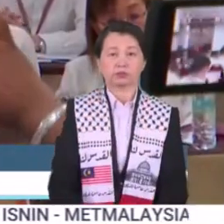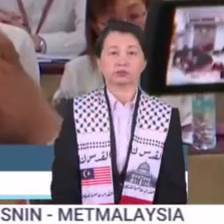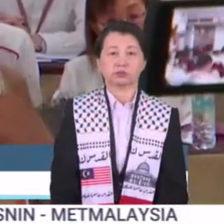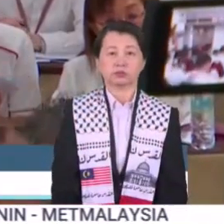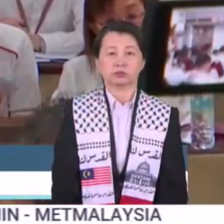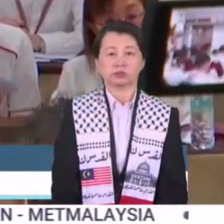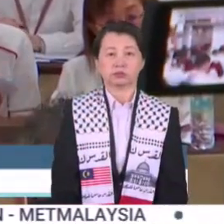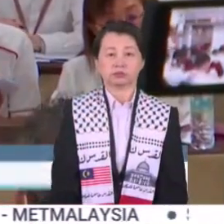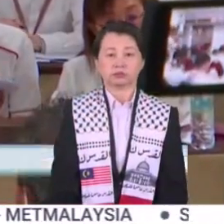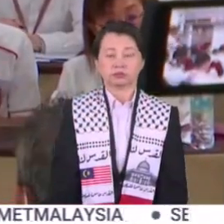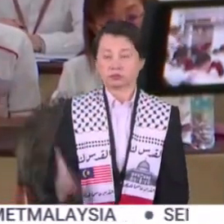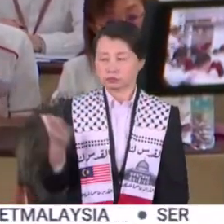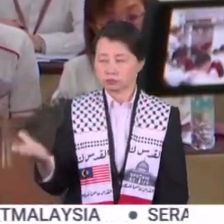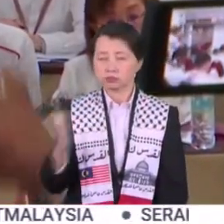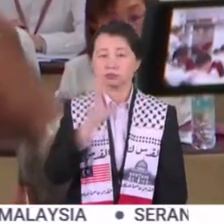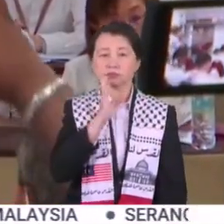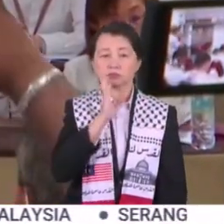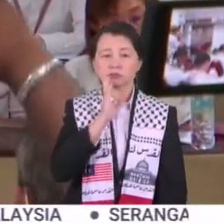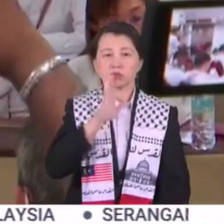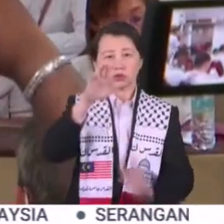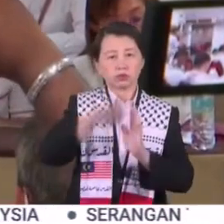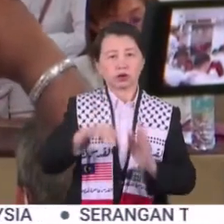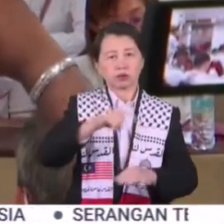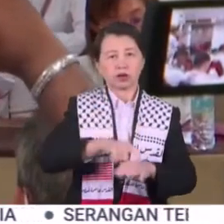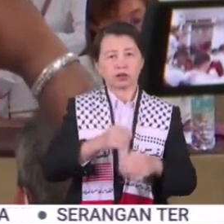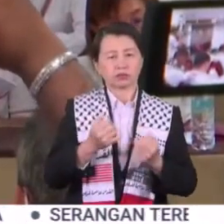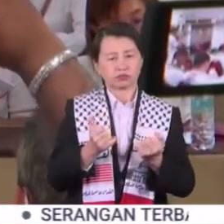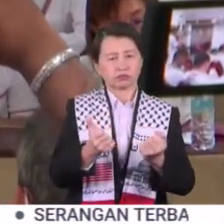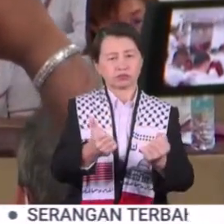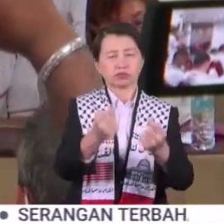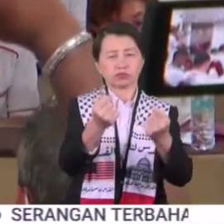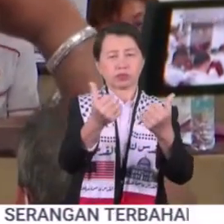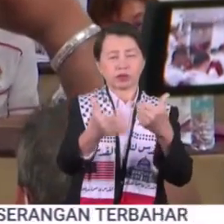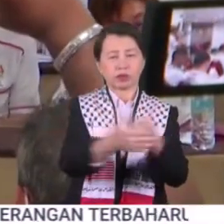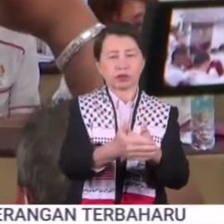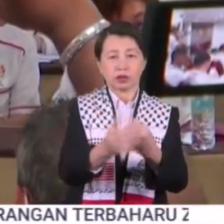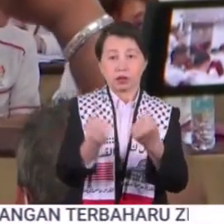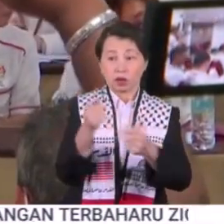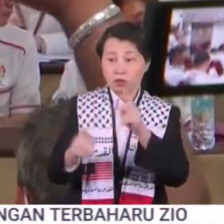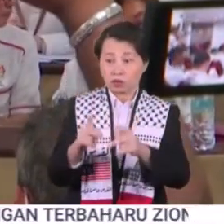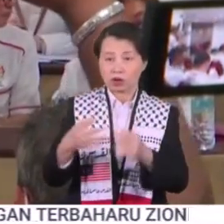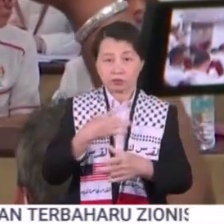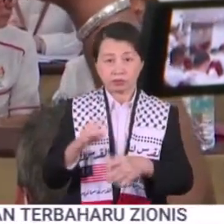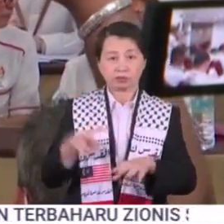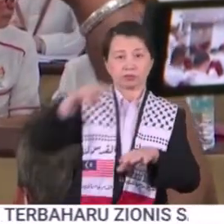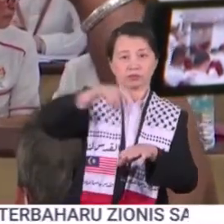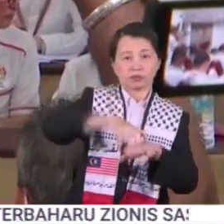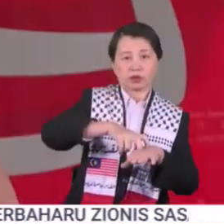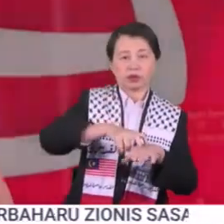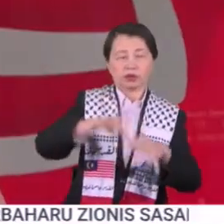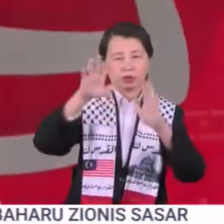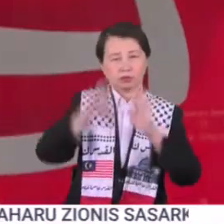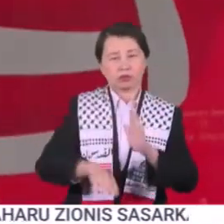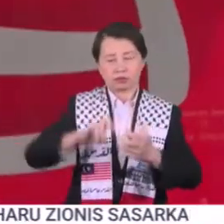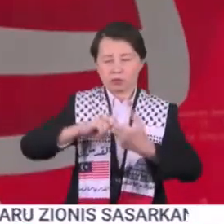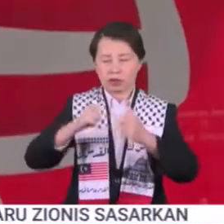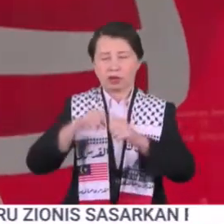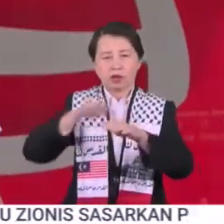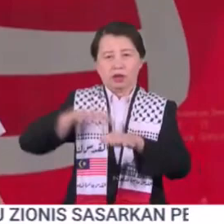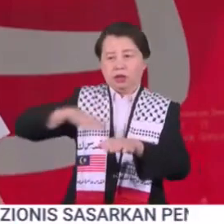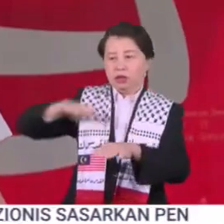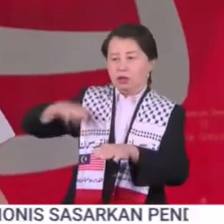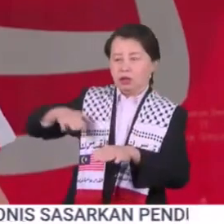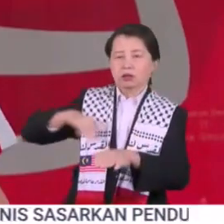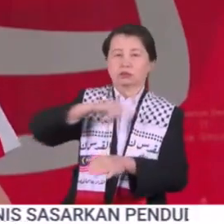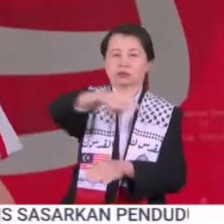KLCC menurut beliau lagi pengurangan masa perjalanan dan kemudahan lengkap mampu menarik Lebih ramai pengguna sekaligus mengurangkan masalah kesesakan Jalan Raya